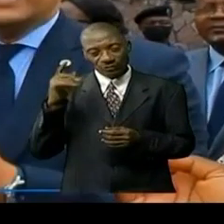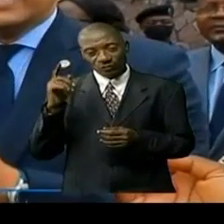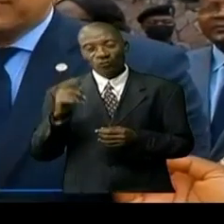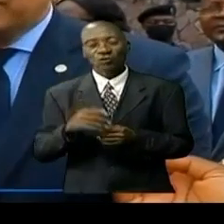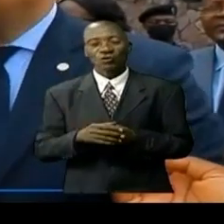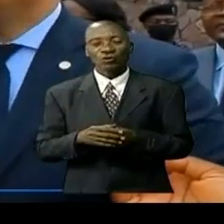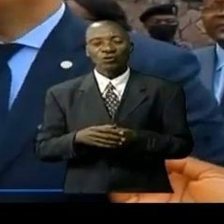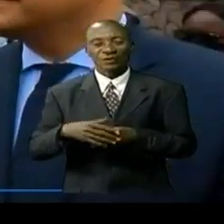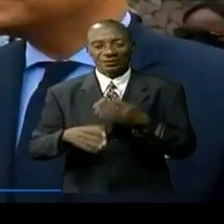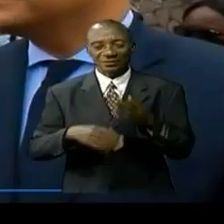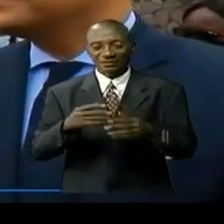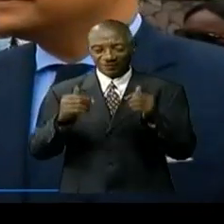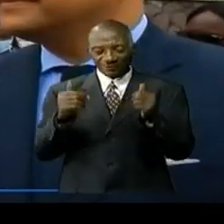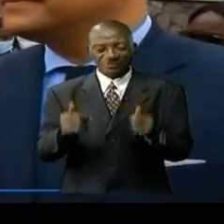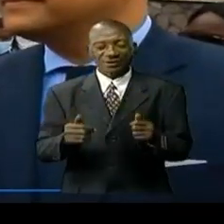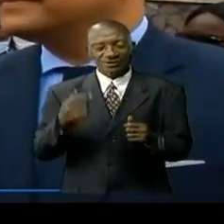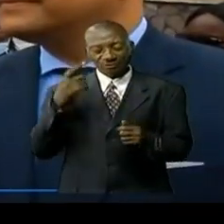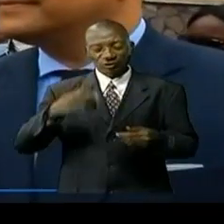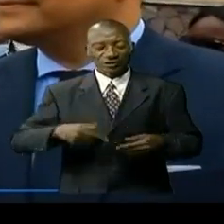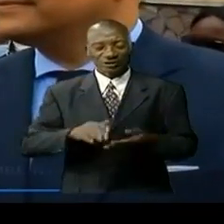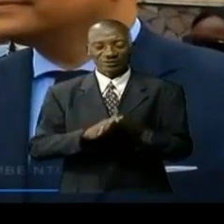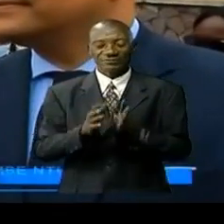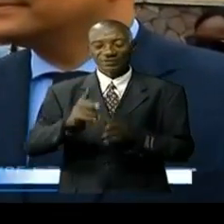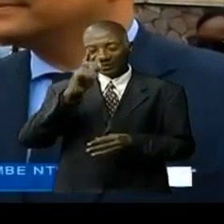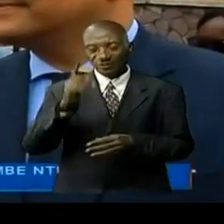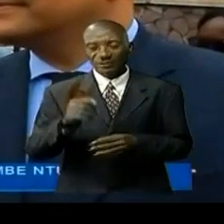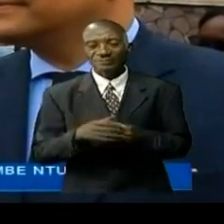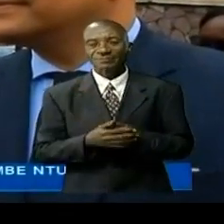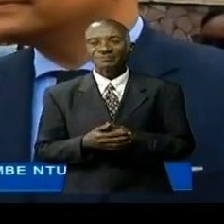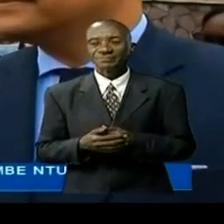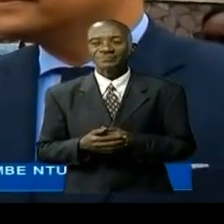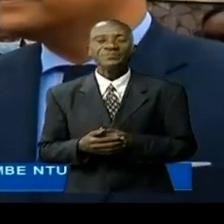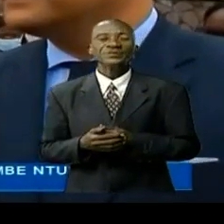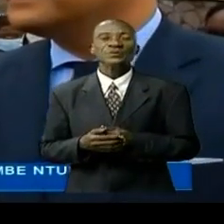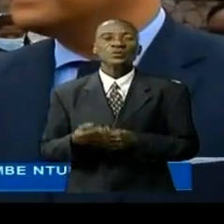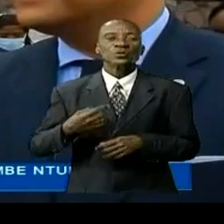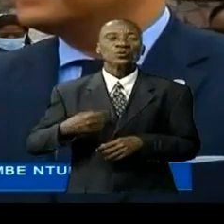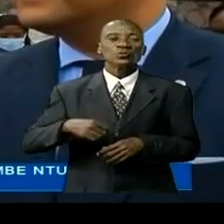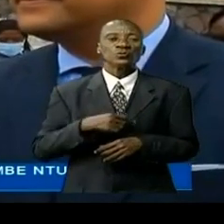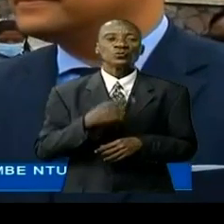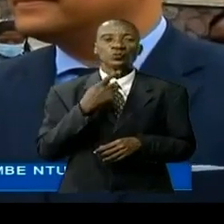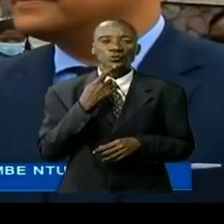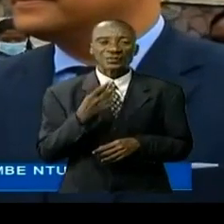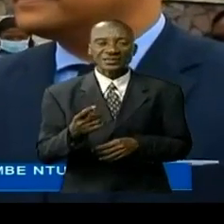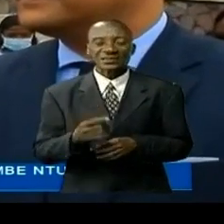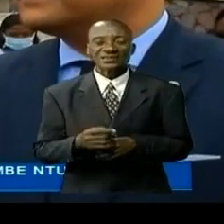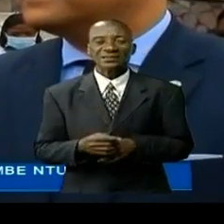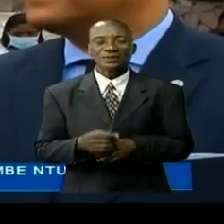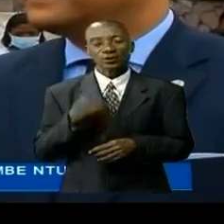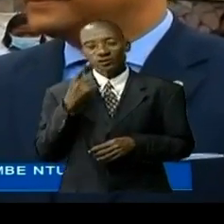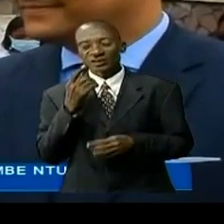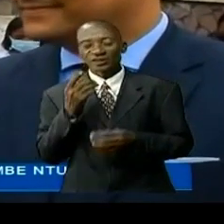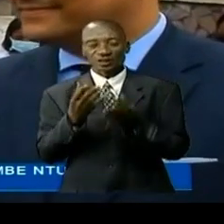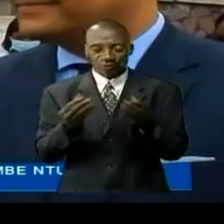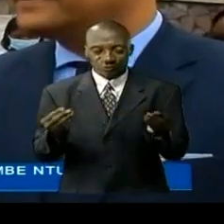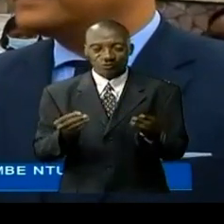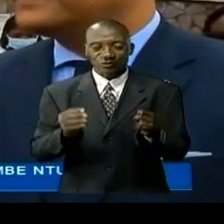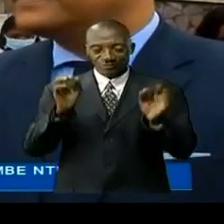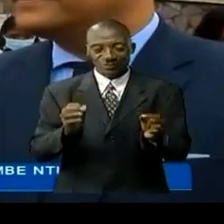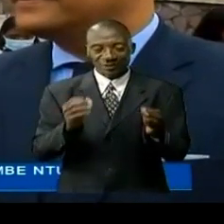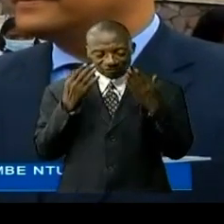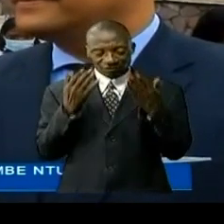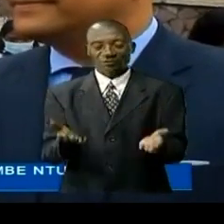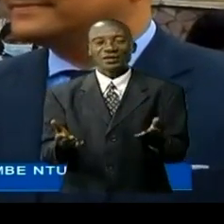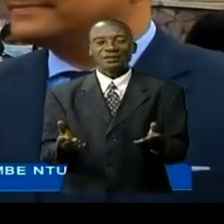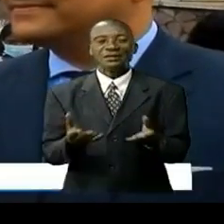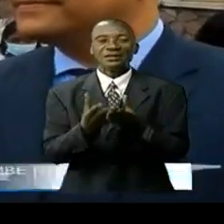nous, exploitez-nous. Nous avons l'habitude de dire UNIKIN solution. Voici une solution. L'AUF nous apporte